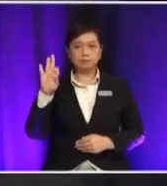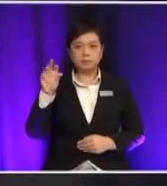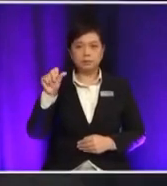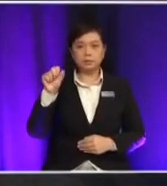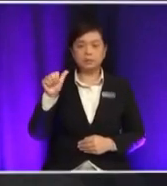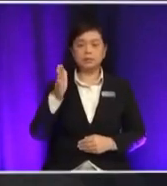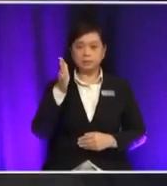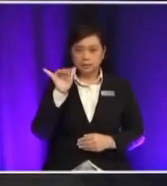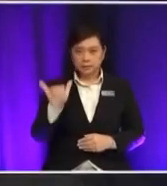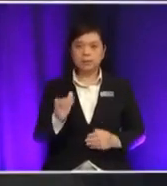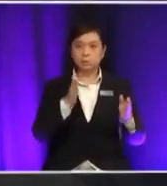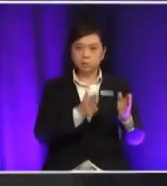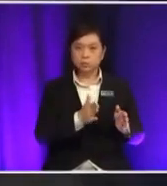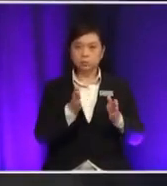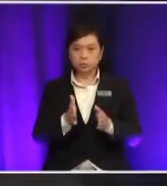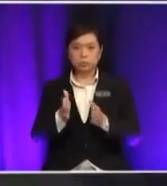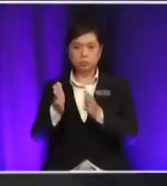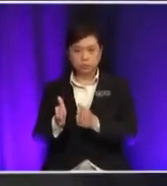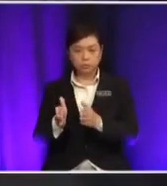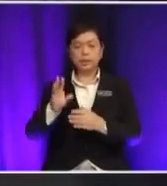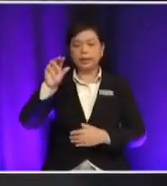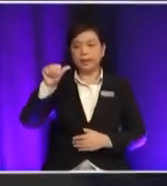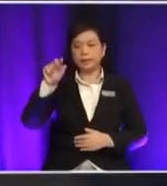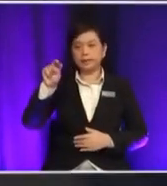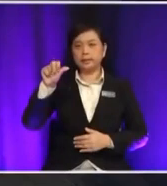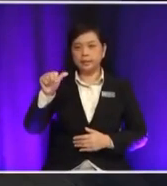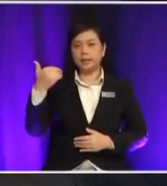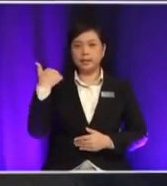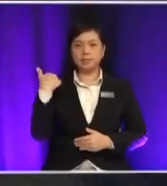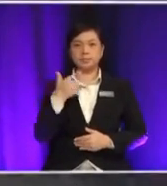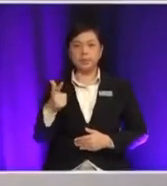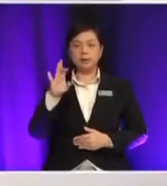enak Pasha adalah fasa berpisah oke oke